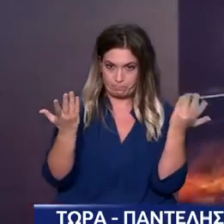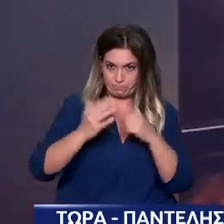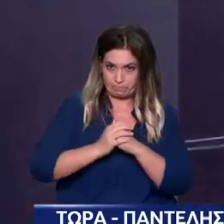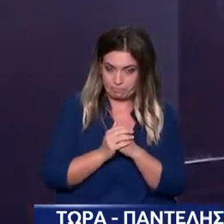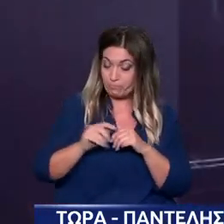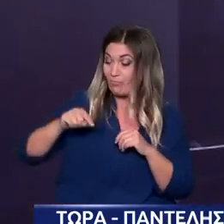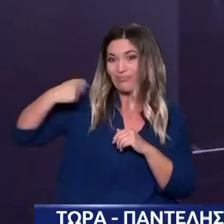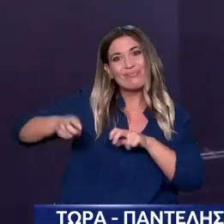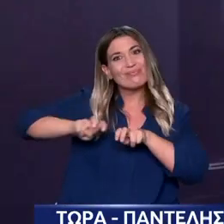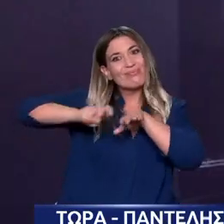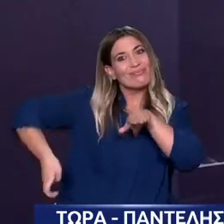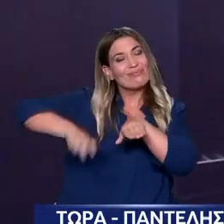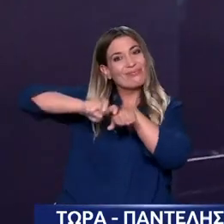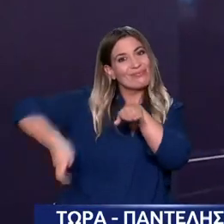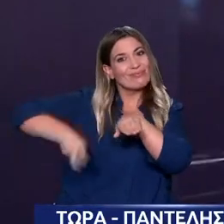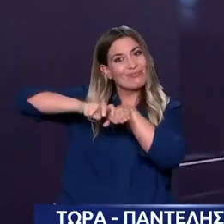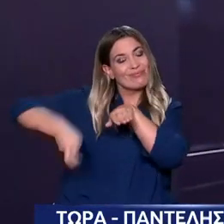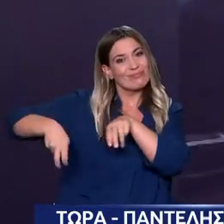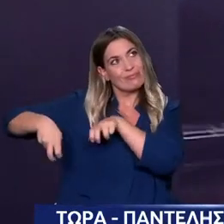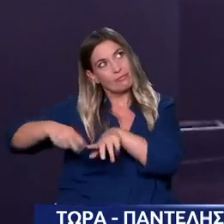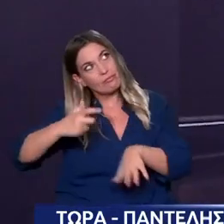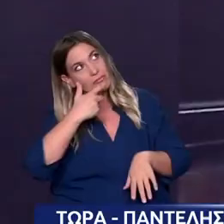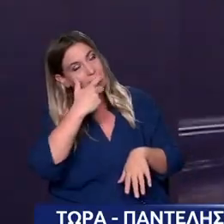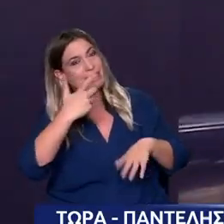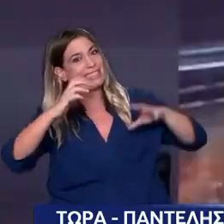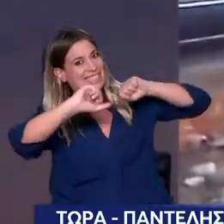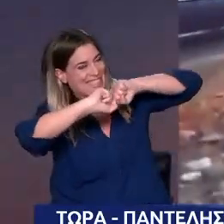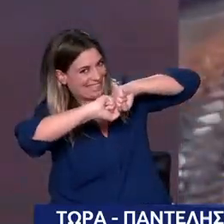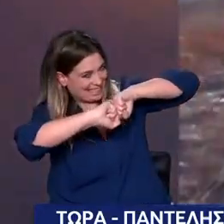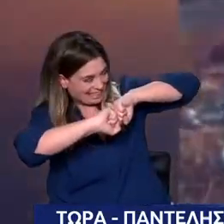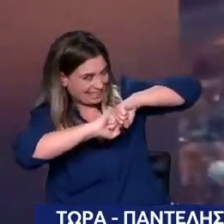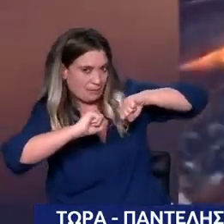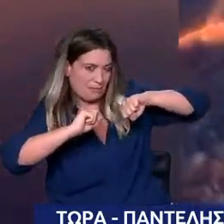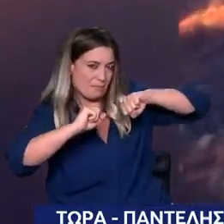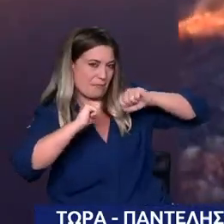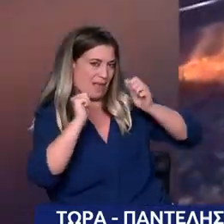άλλοι επιβάτες, τις ανοίγετε μόνοι σας λέει τις πόρτες, δεν άνοιξαν αυτόματα.